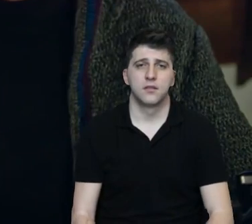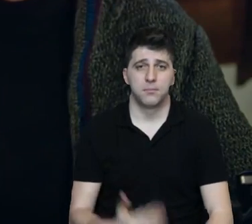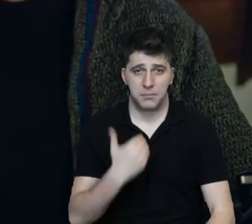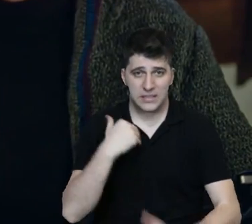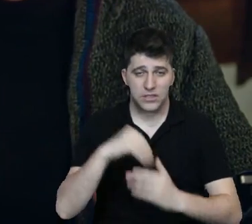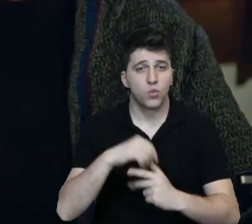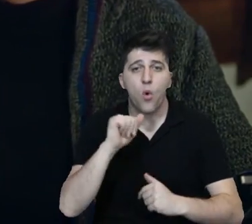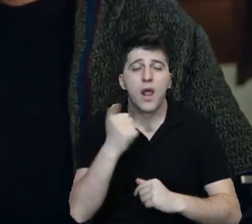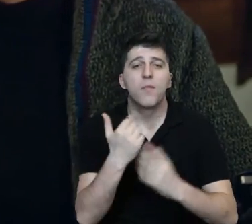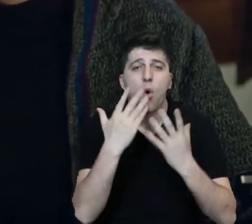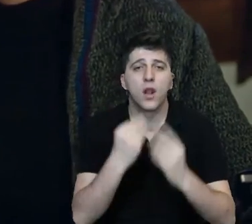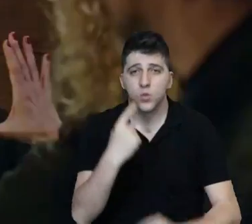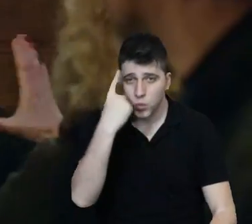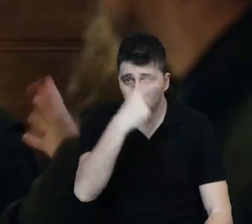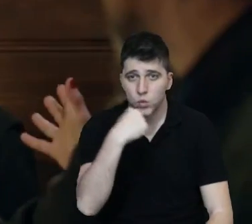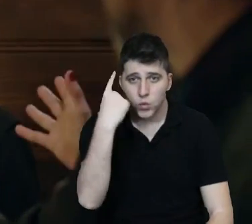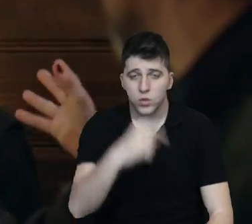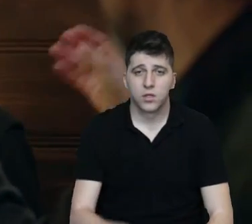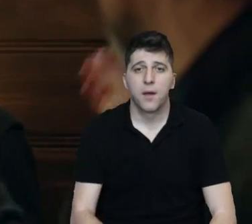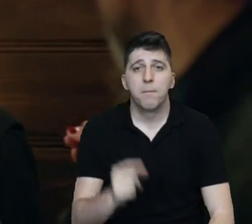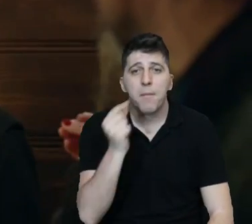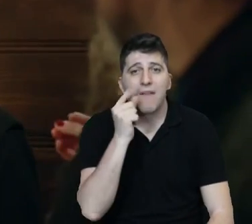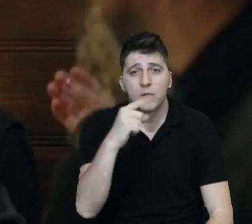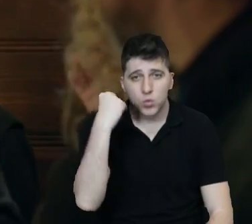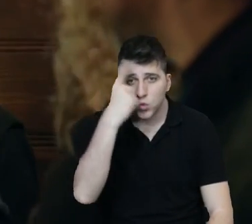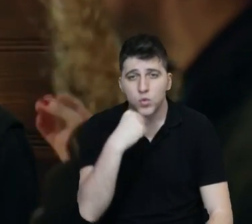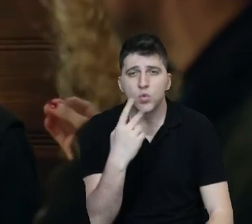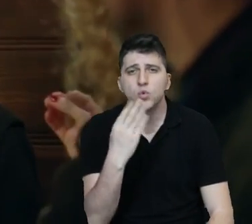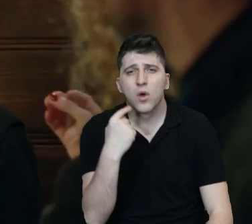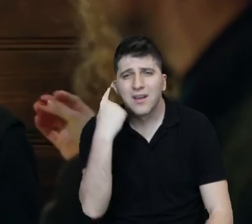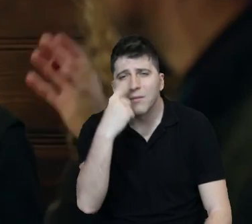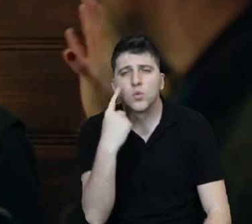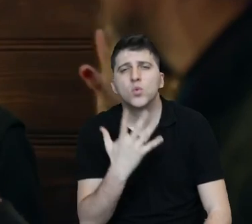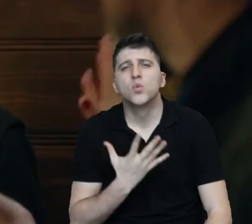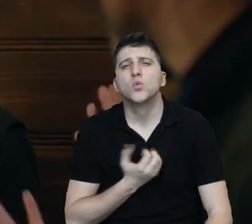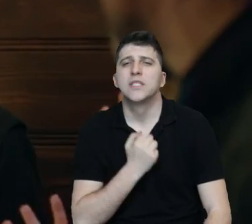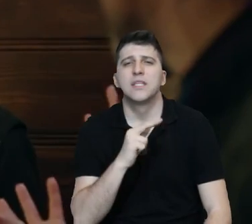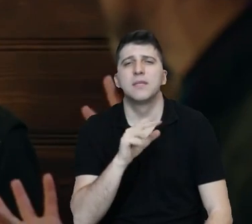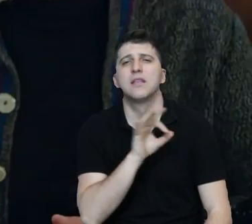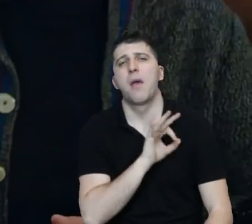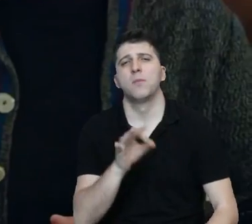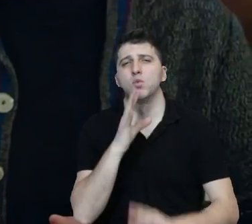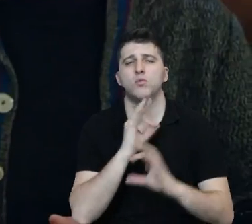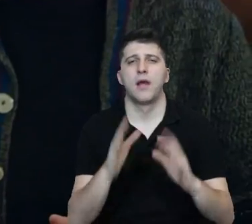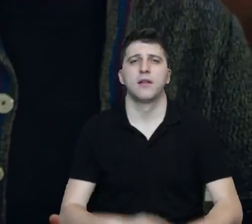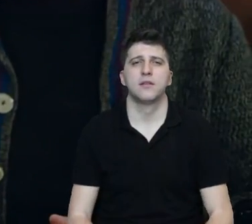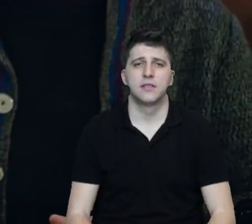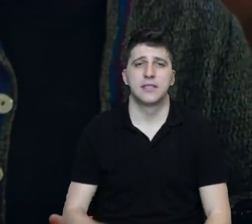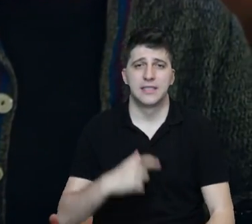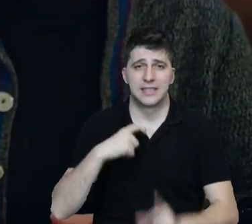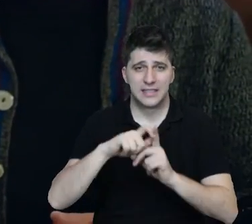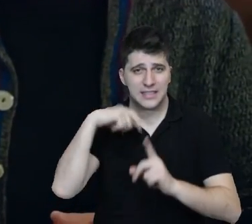Bizim için önemli olan yüz. Beyefendinin yüzü çok dramatik ve otantik.